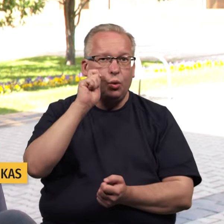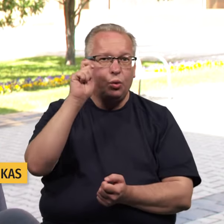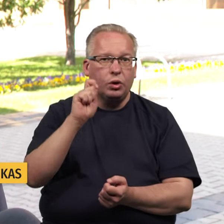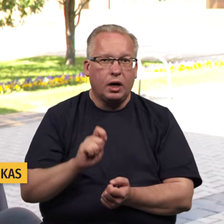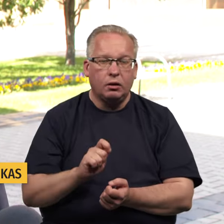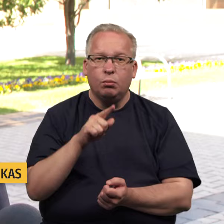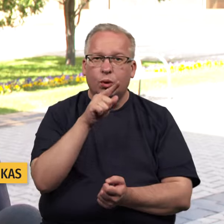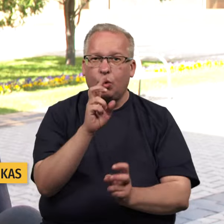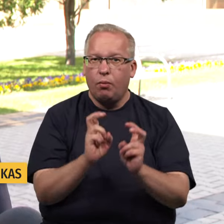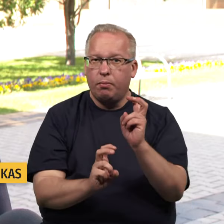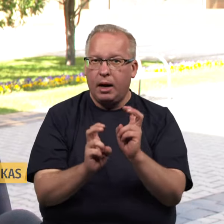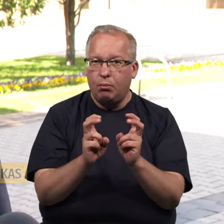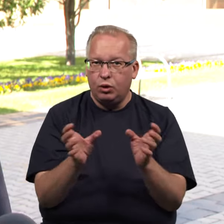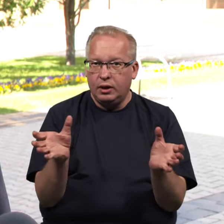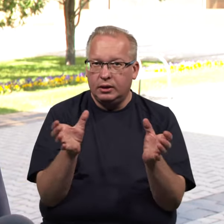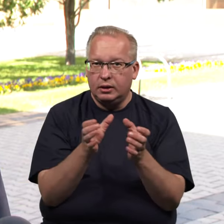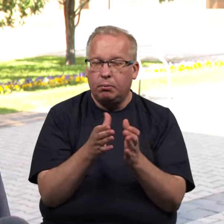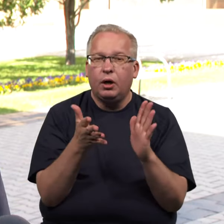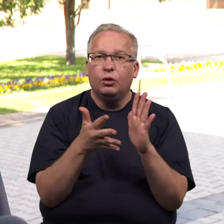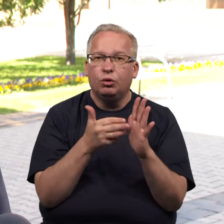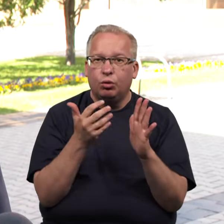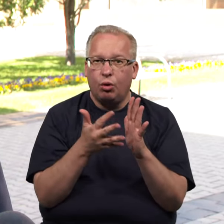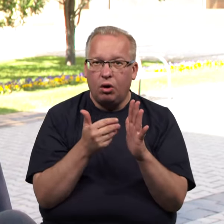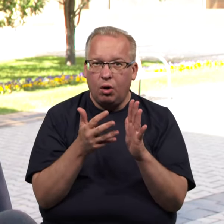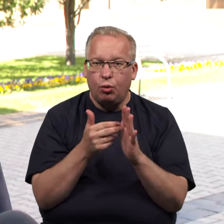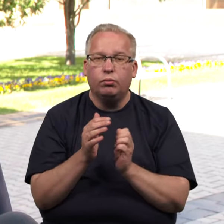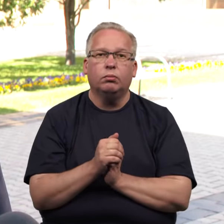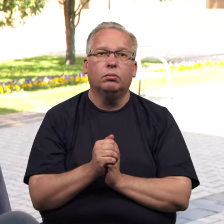jų pramonės sektorius toliau